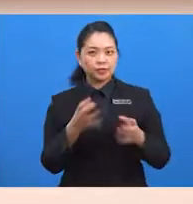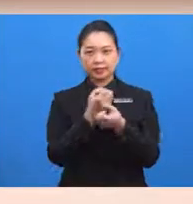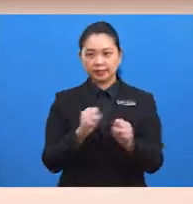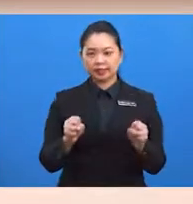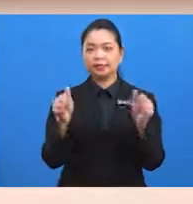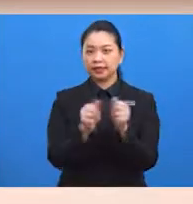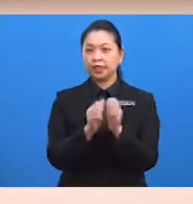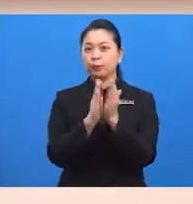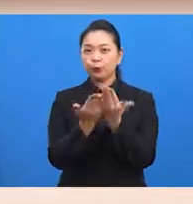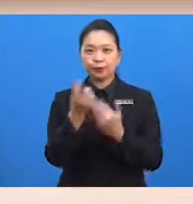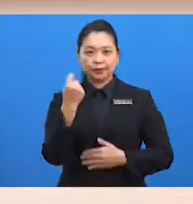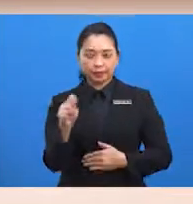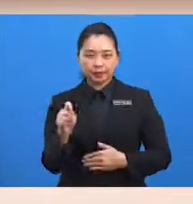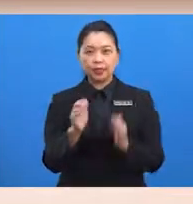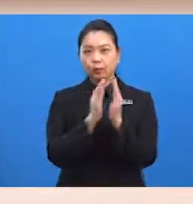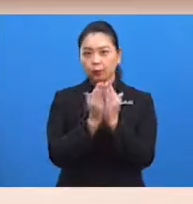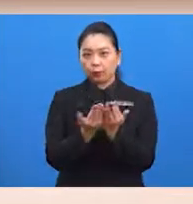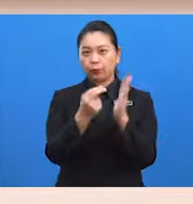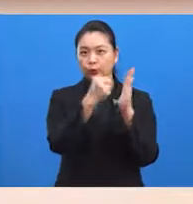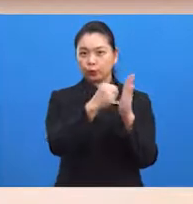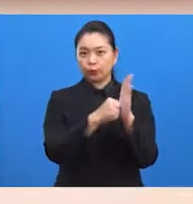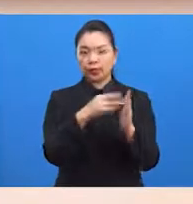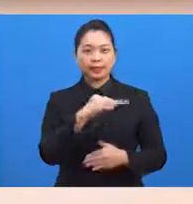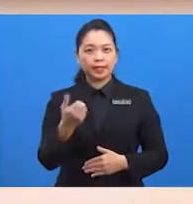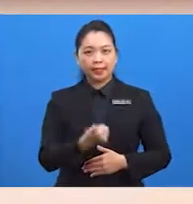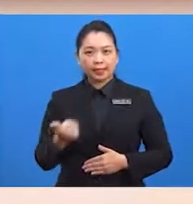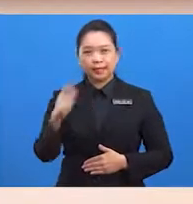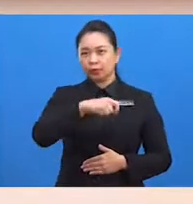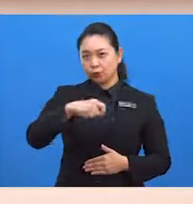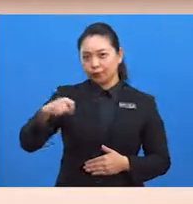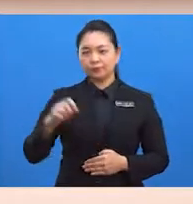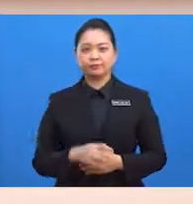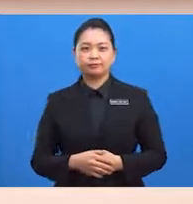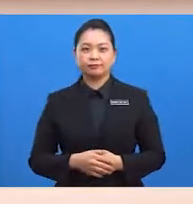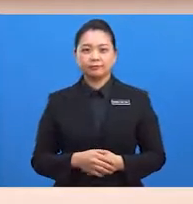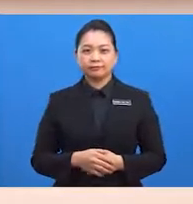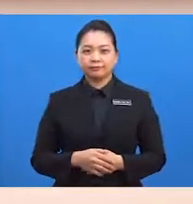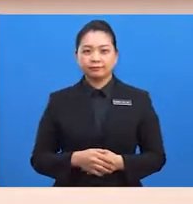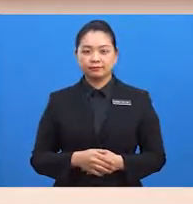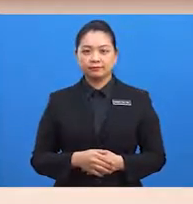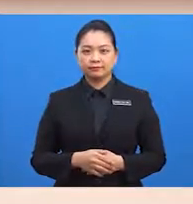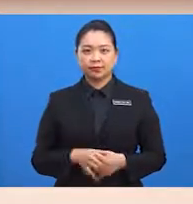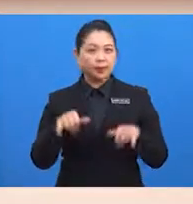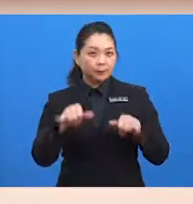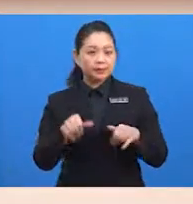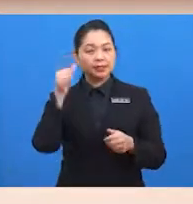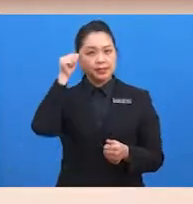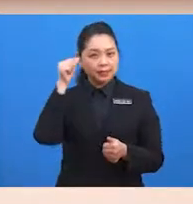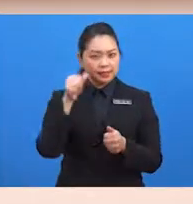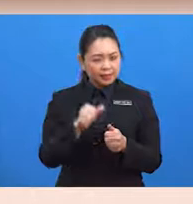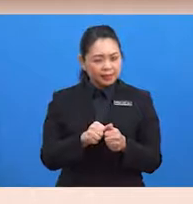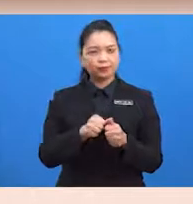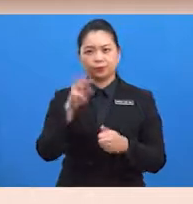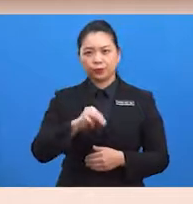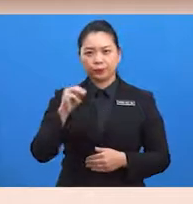dengan buku teks buku nota dan alat tulis Masih ingatkah murid-murid